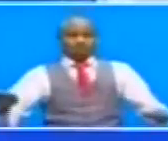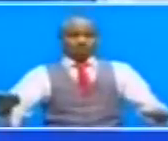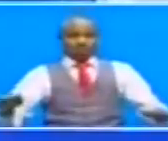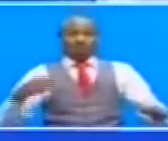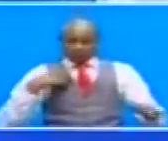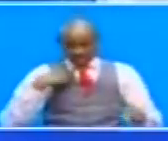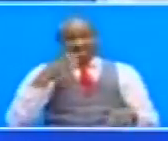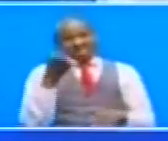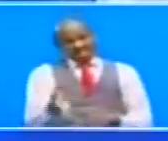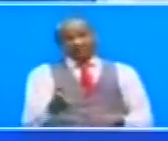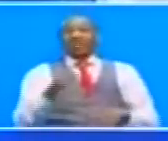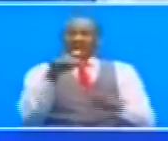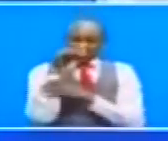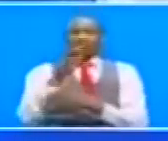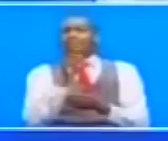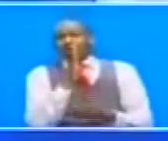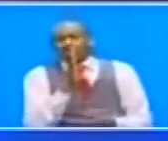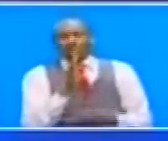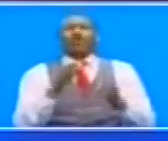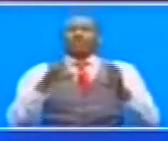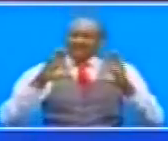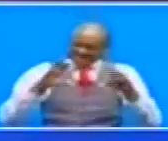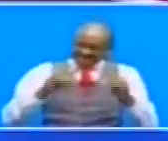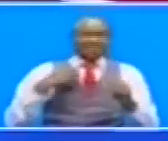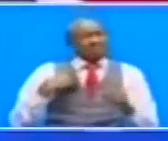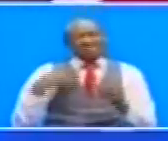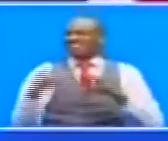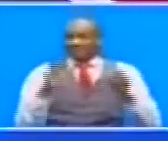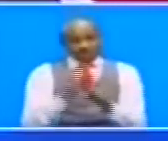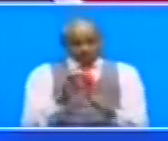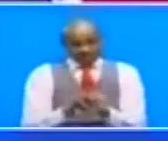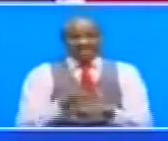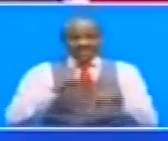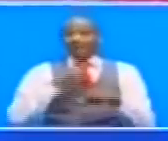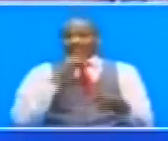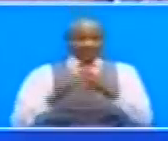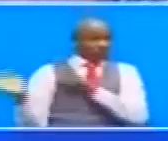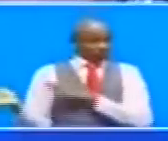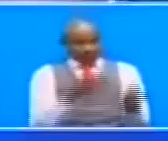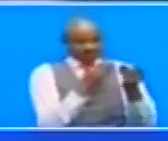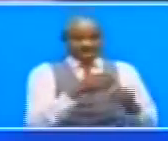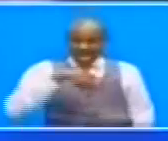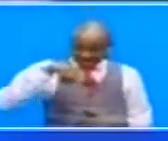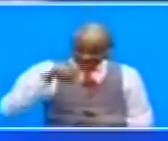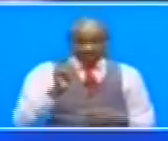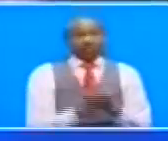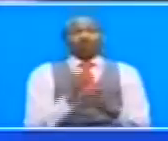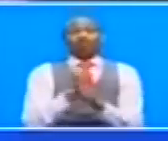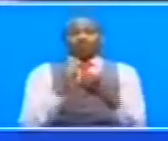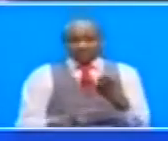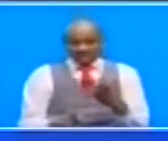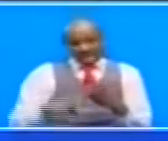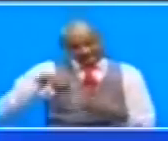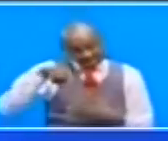tukaomba usingizi, tukaomba mattress. Nimepitia. Baada ya mume wake kumtoroka, Mweni alidhikika mno,